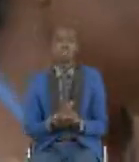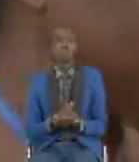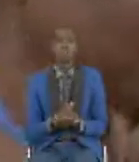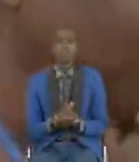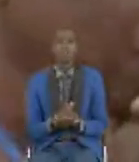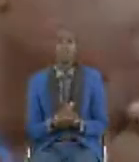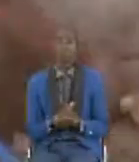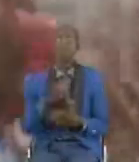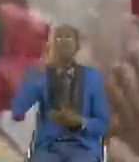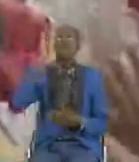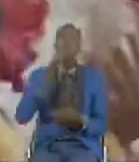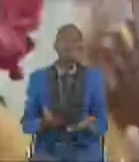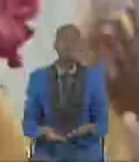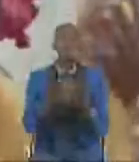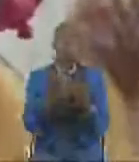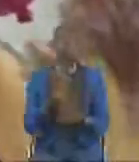Il va t'élever.